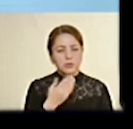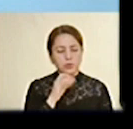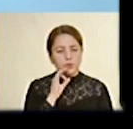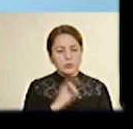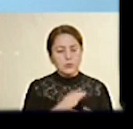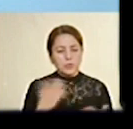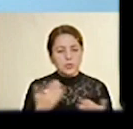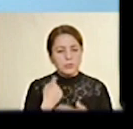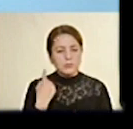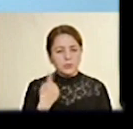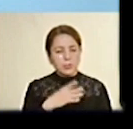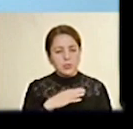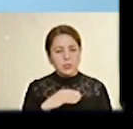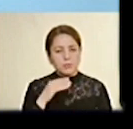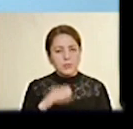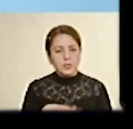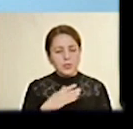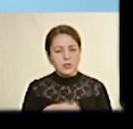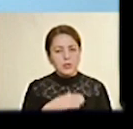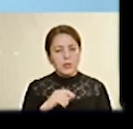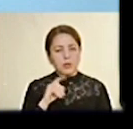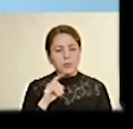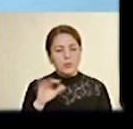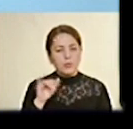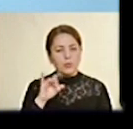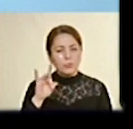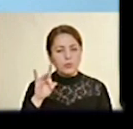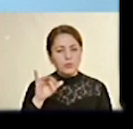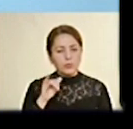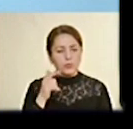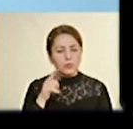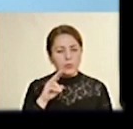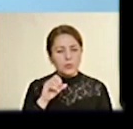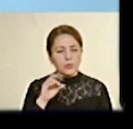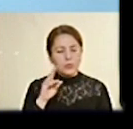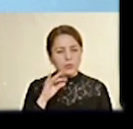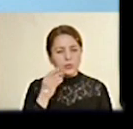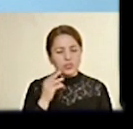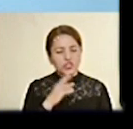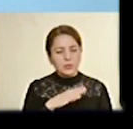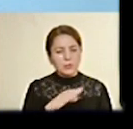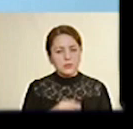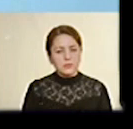edi? Barakalla, bu urug'lanish jarayoni edi.